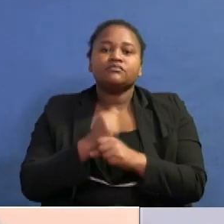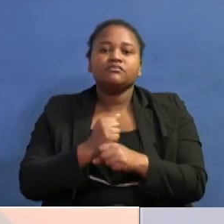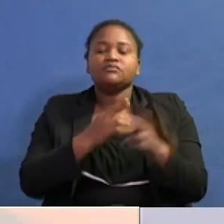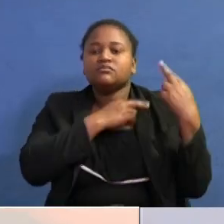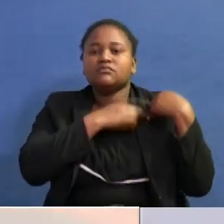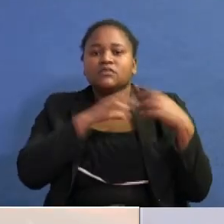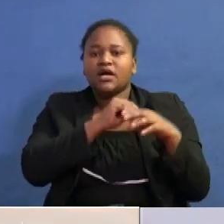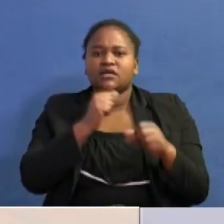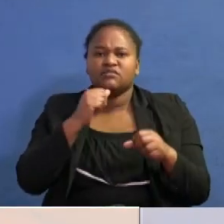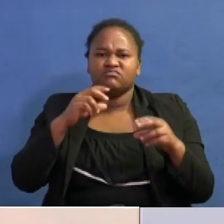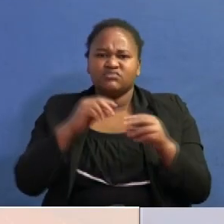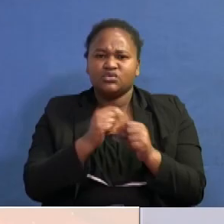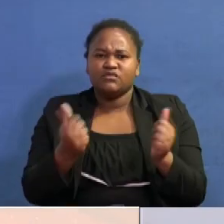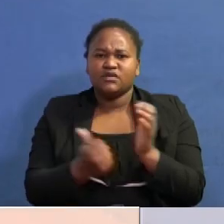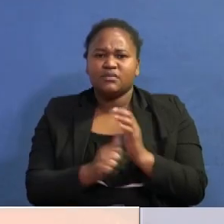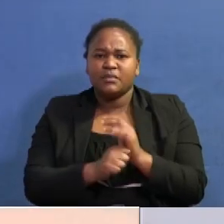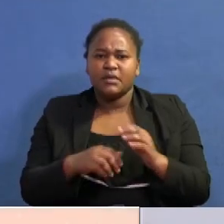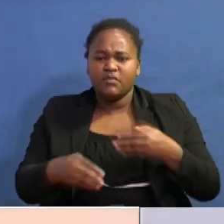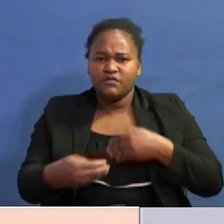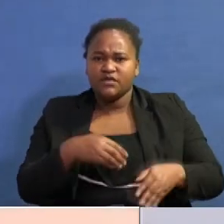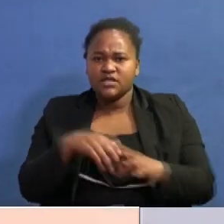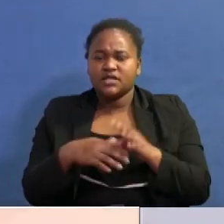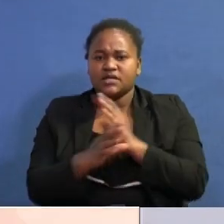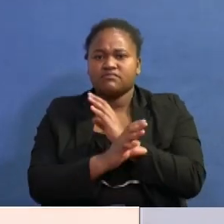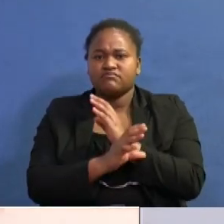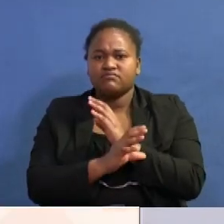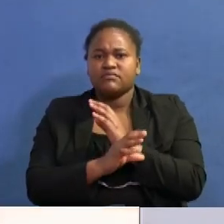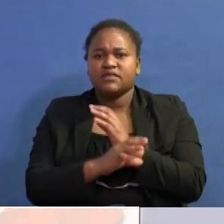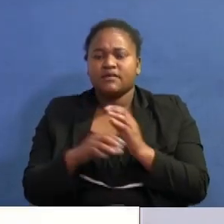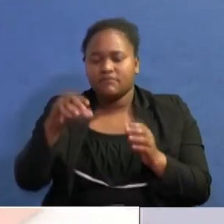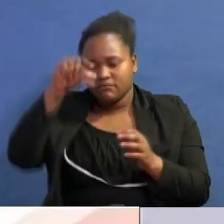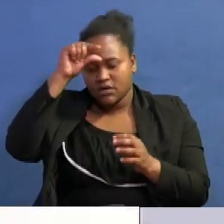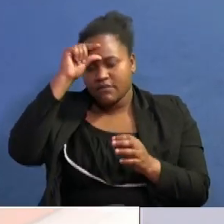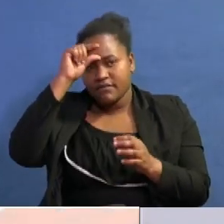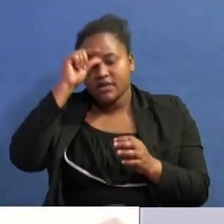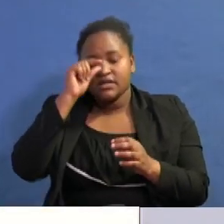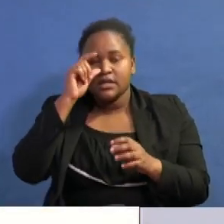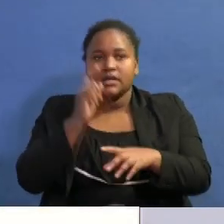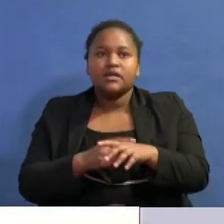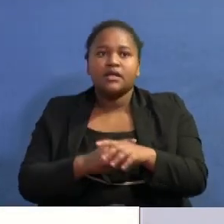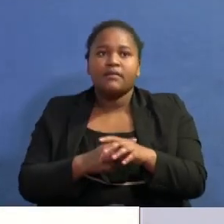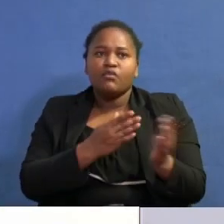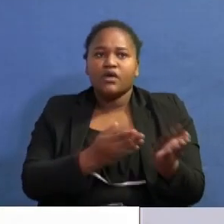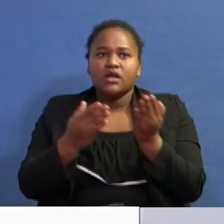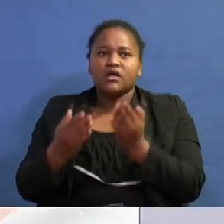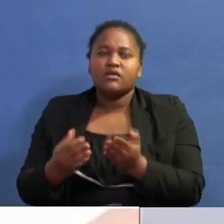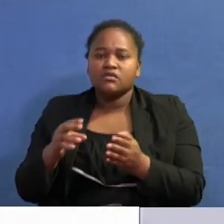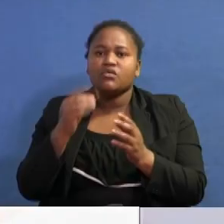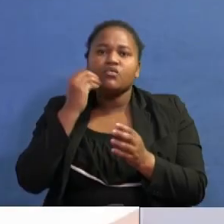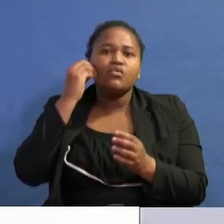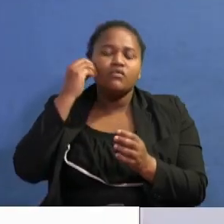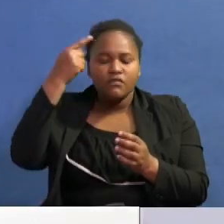yao na kupigana na ufisadi serikalini. Akizungumza wakati wa hafla ya kukaribisha nyumbani kwa waziri Wycliffe